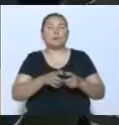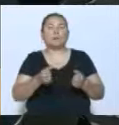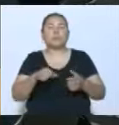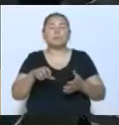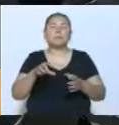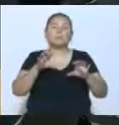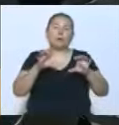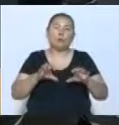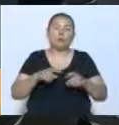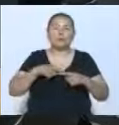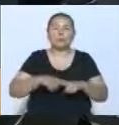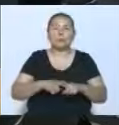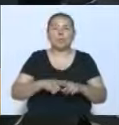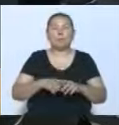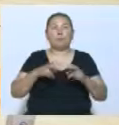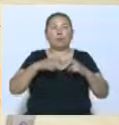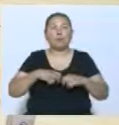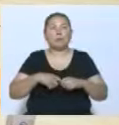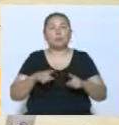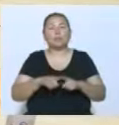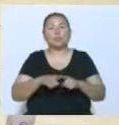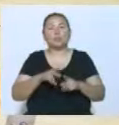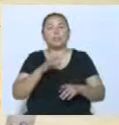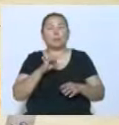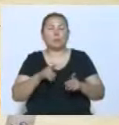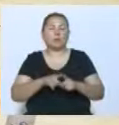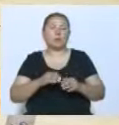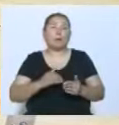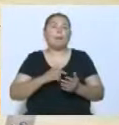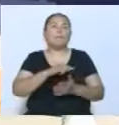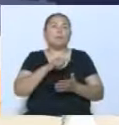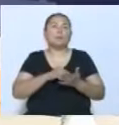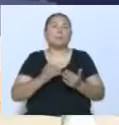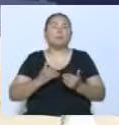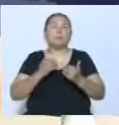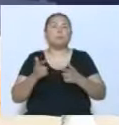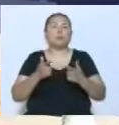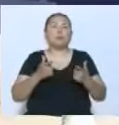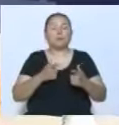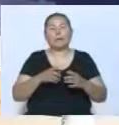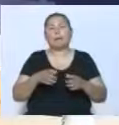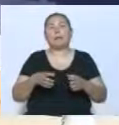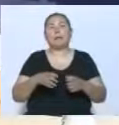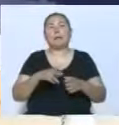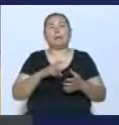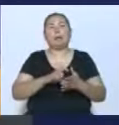о технологической политике. Глава региона Нурдаулет Кайлыбай также поднял вопрос подготовки кадров в зависимости от